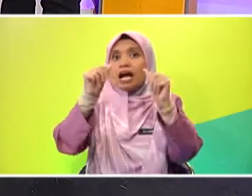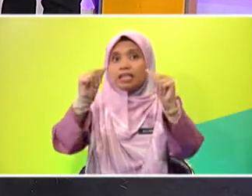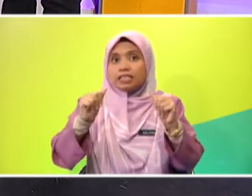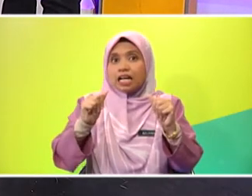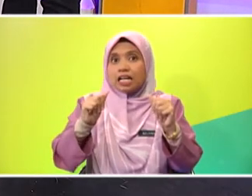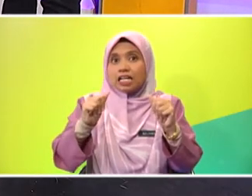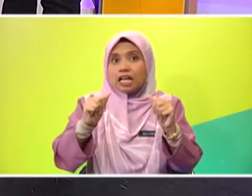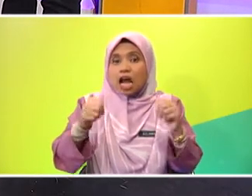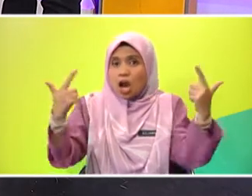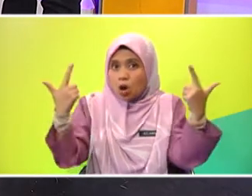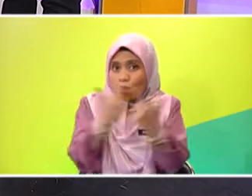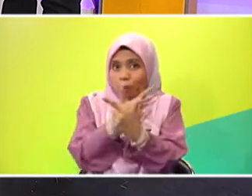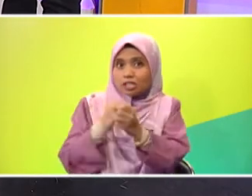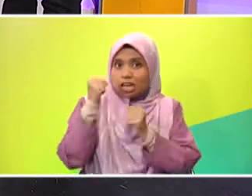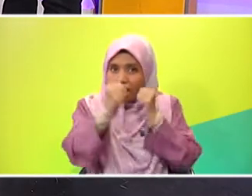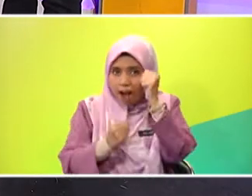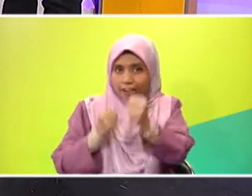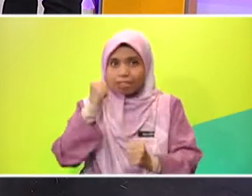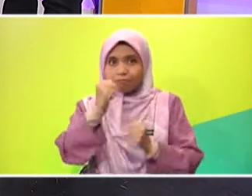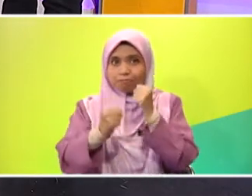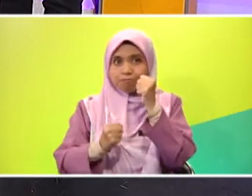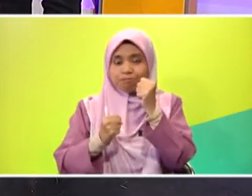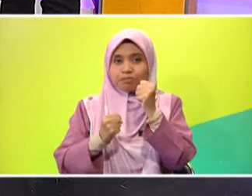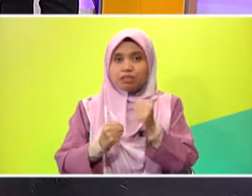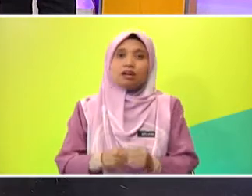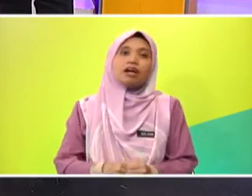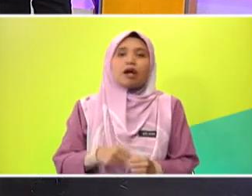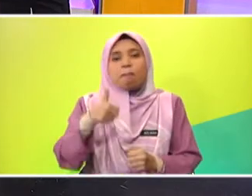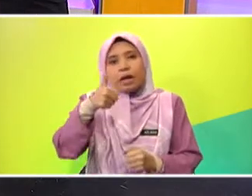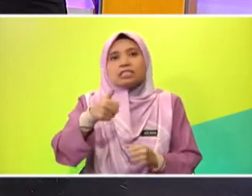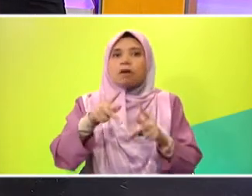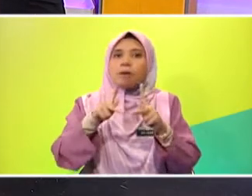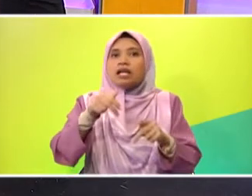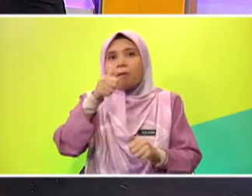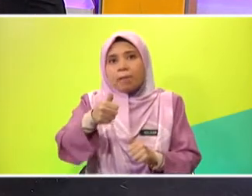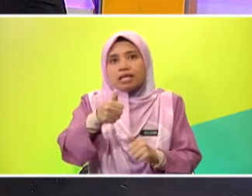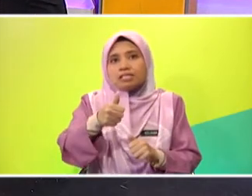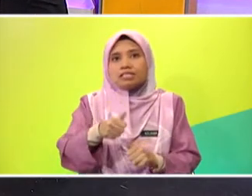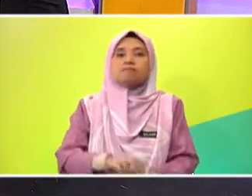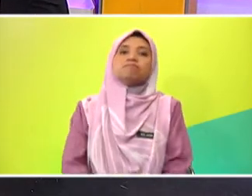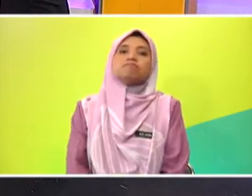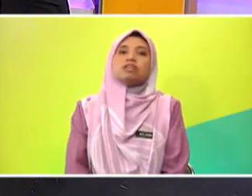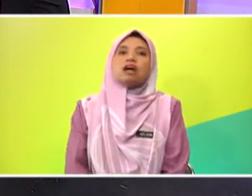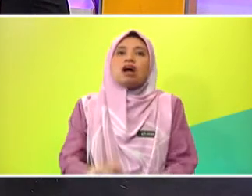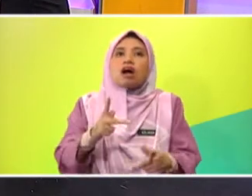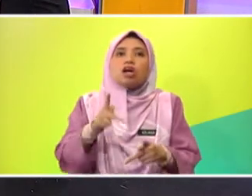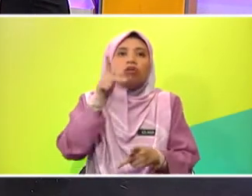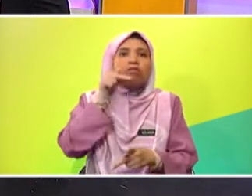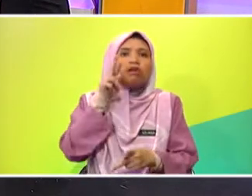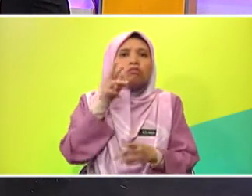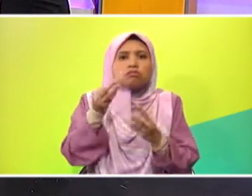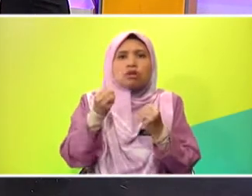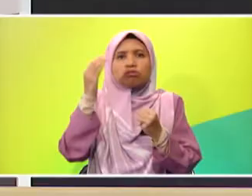lari ini yang paling menarik lah cari disitu ini yang paling menarik Serikat Nah kalau kakinya enggak tahu